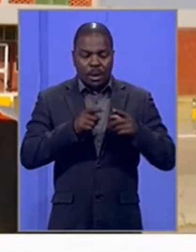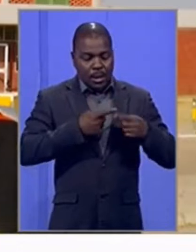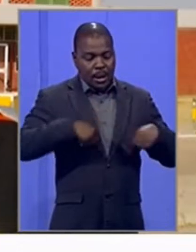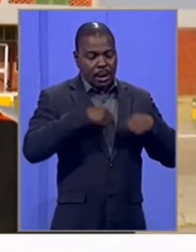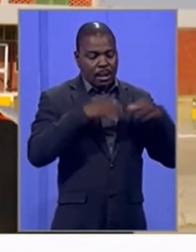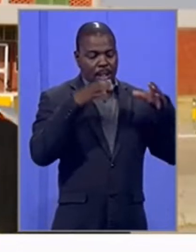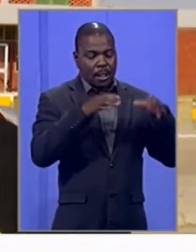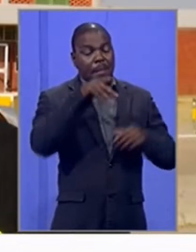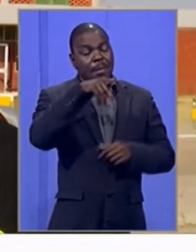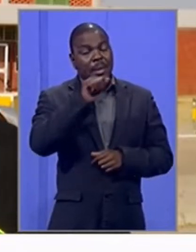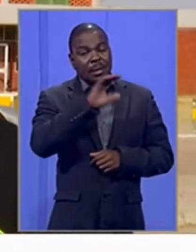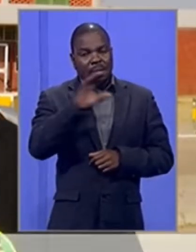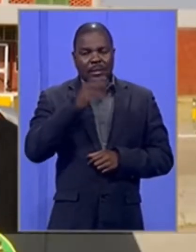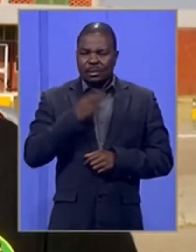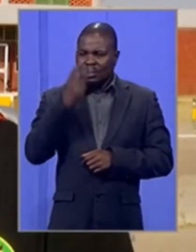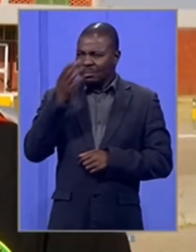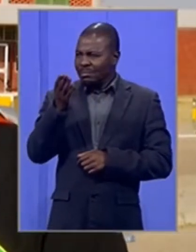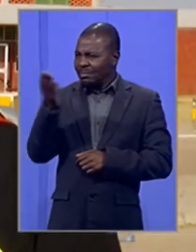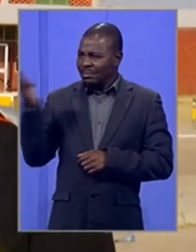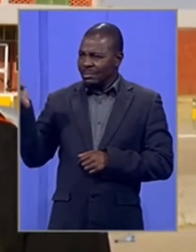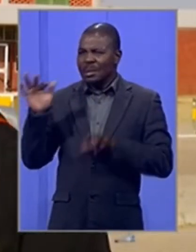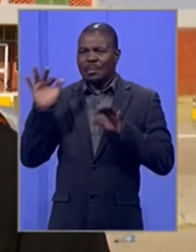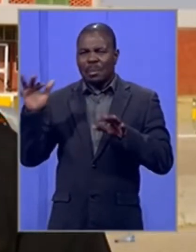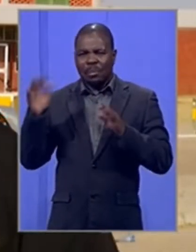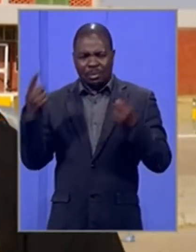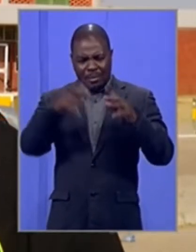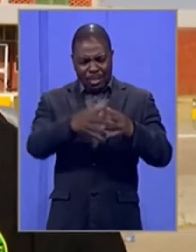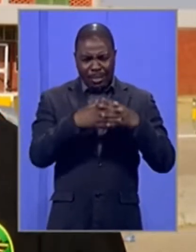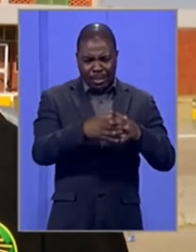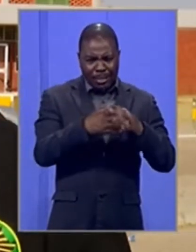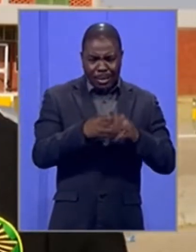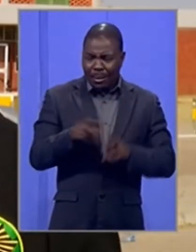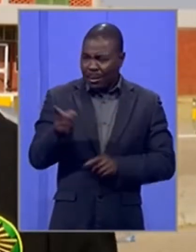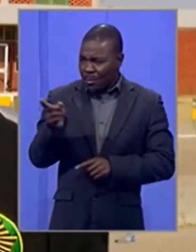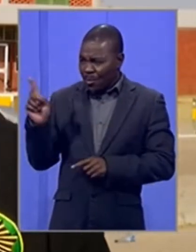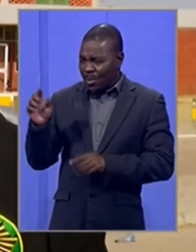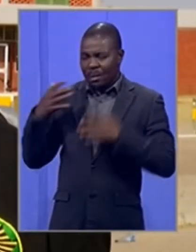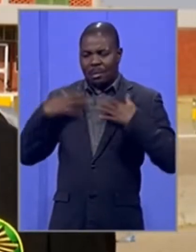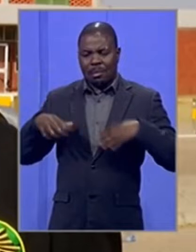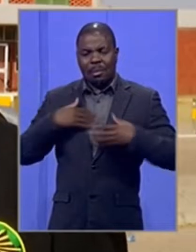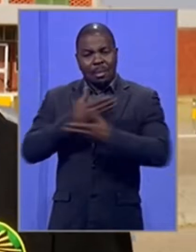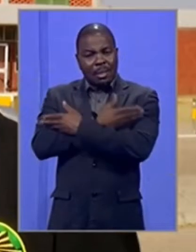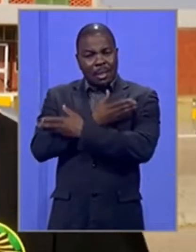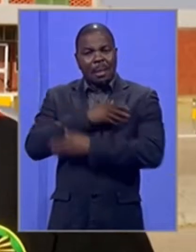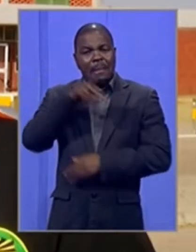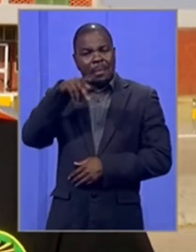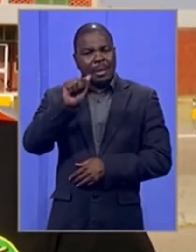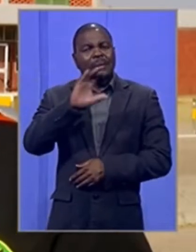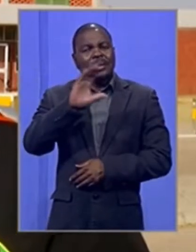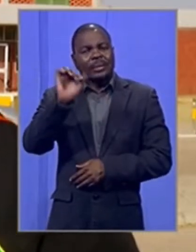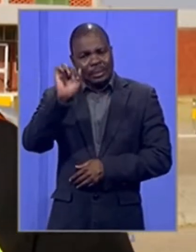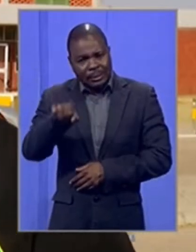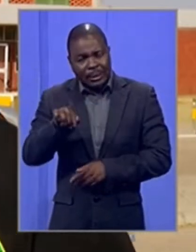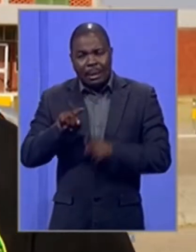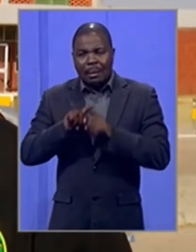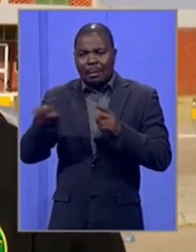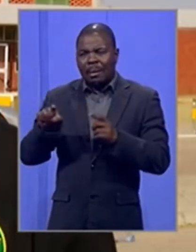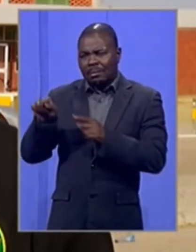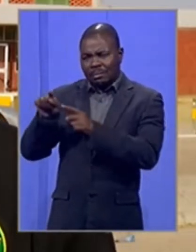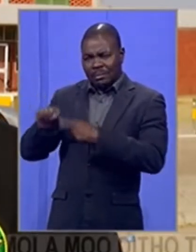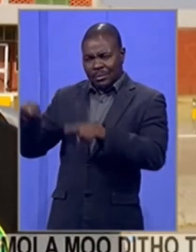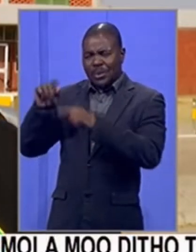re lebeletse batho ba ile gore ba bontša ba khosa havoc ke ba go ba ile gore ba apere dikipa ja PAC ba bangwe ba bona